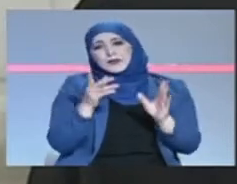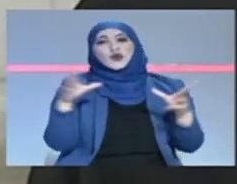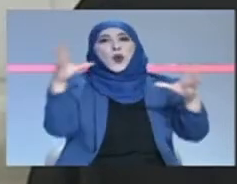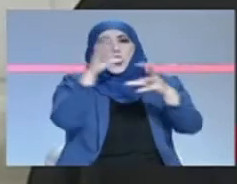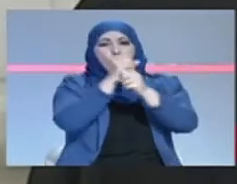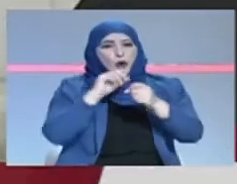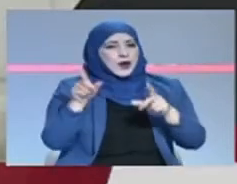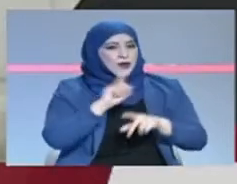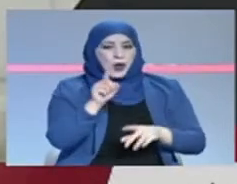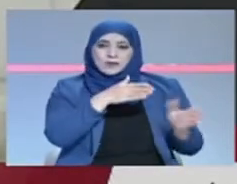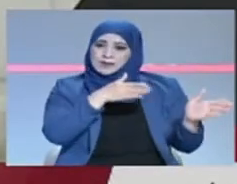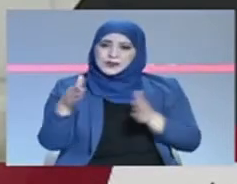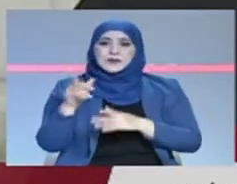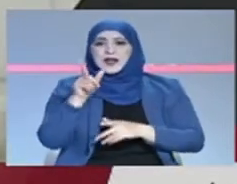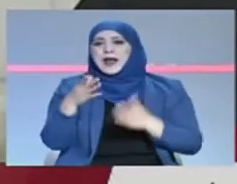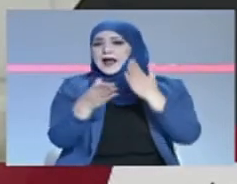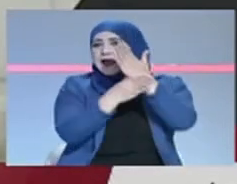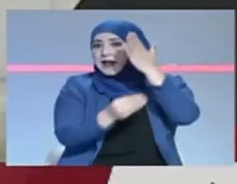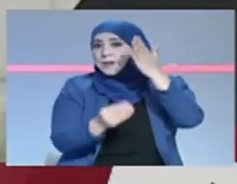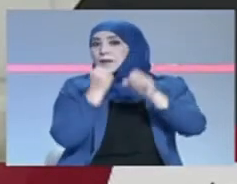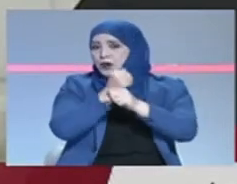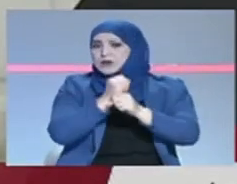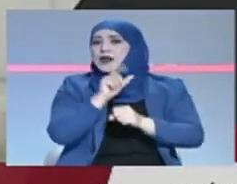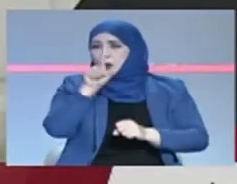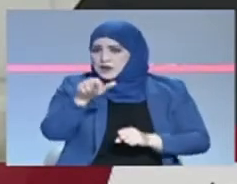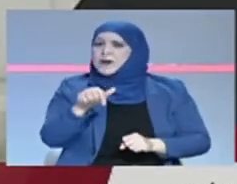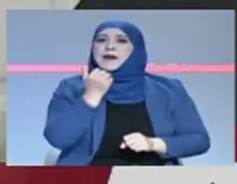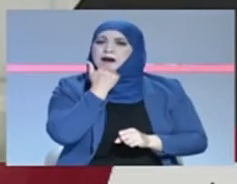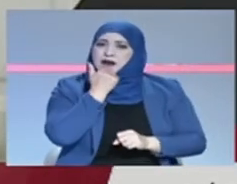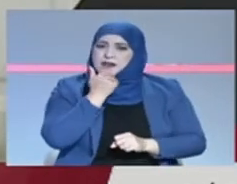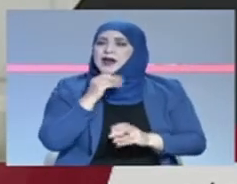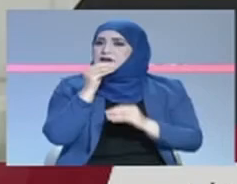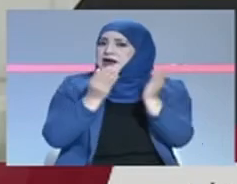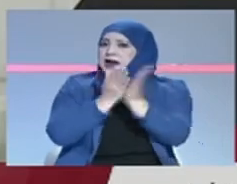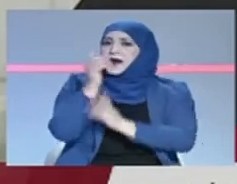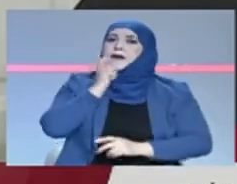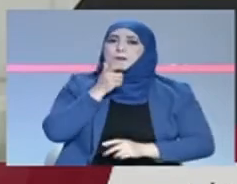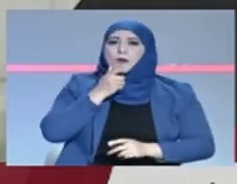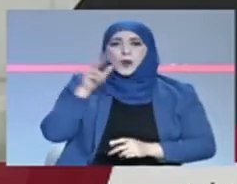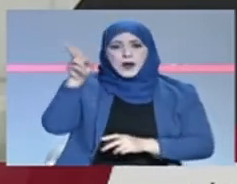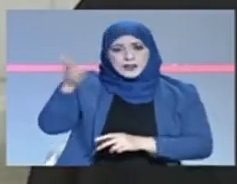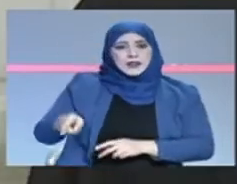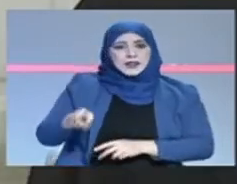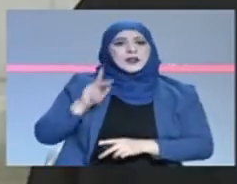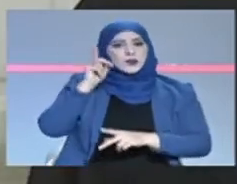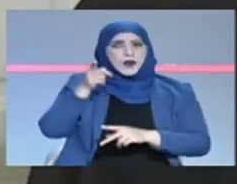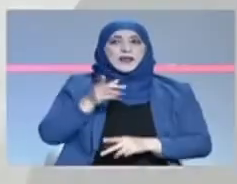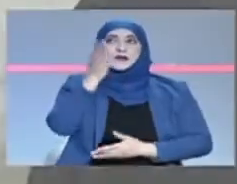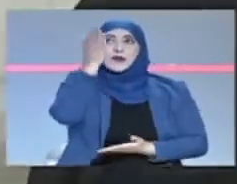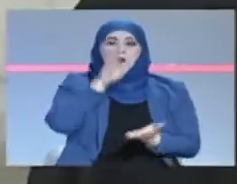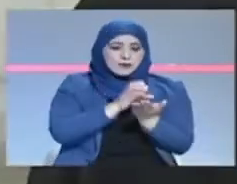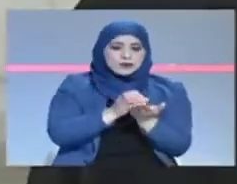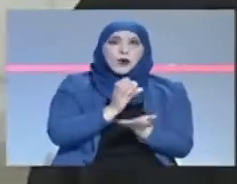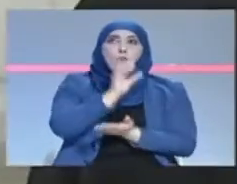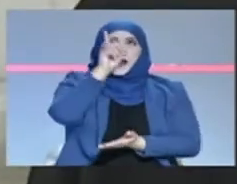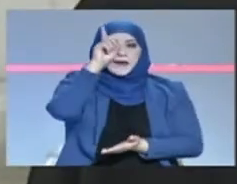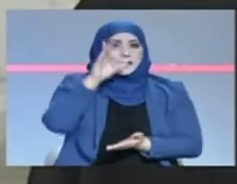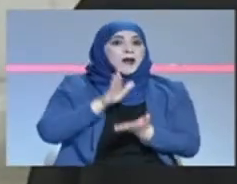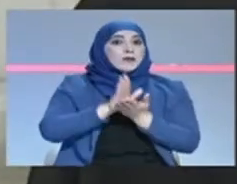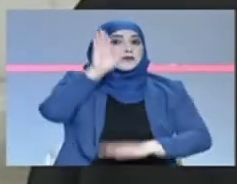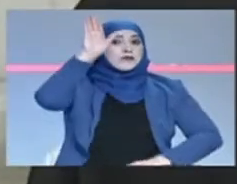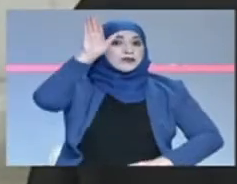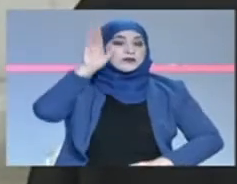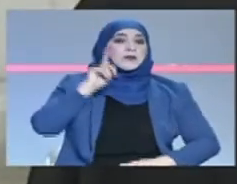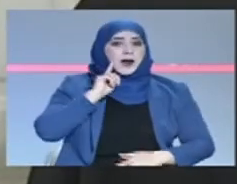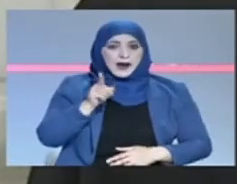مهنتنا للخطأ، خاصة في حق الحرفاء وفي حق المهنة، وهذا قسم أقسمناه. احنا رانا